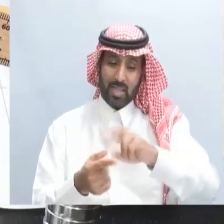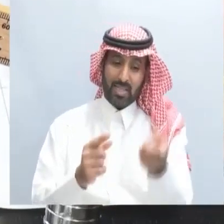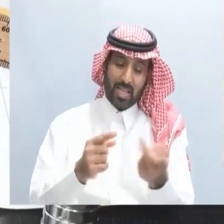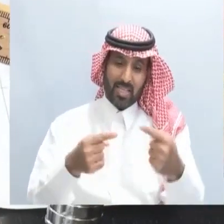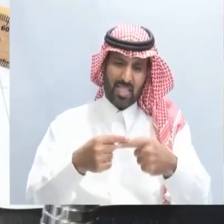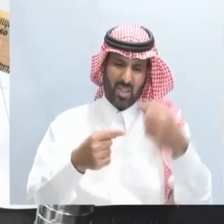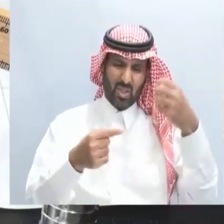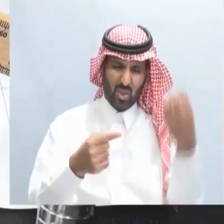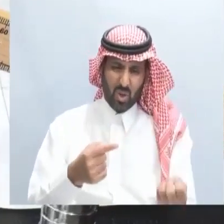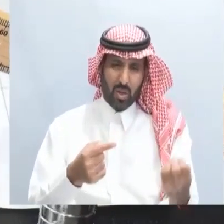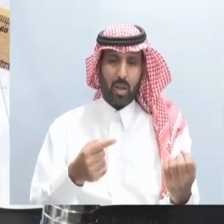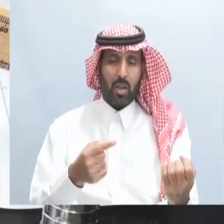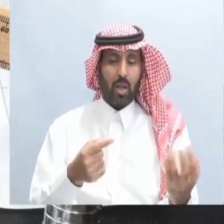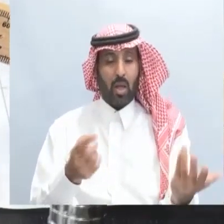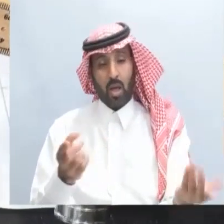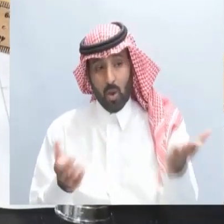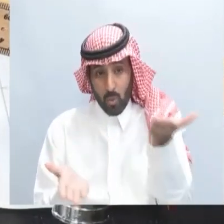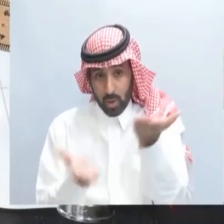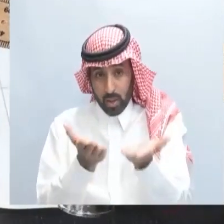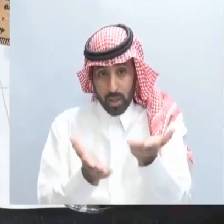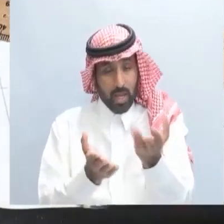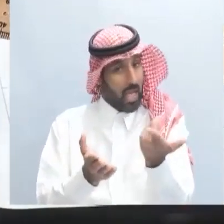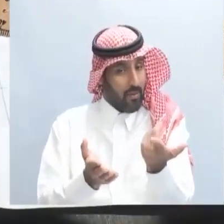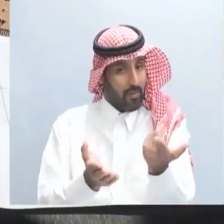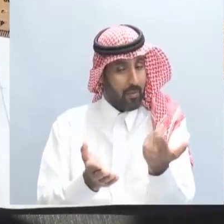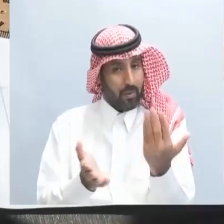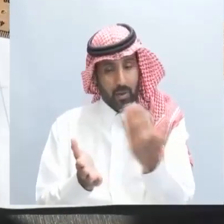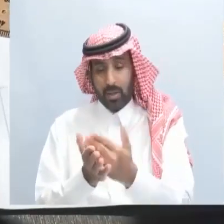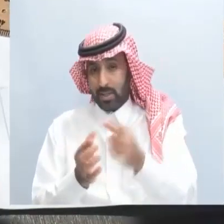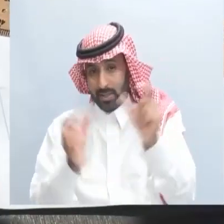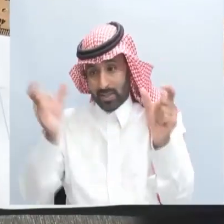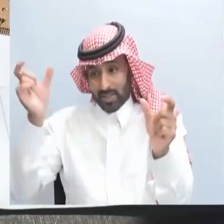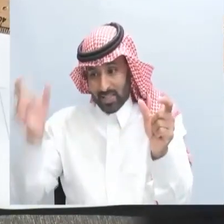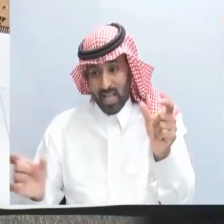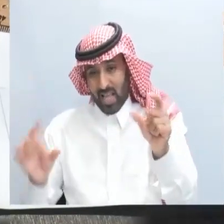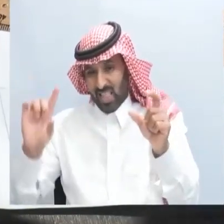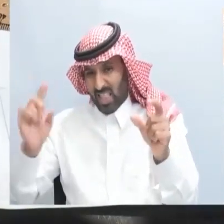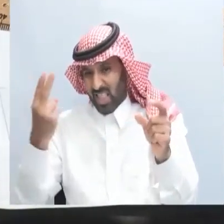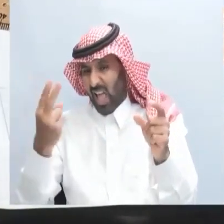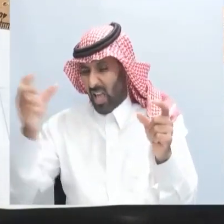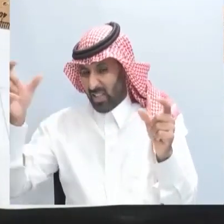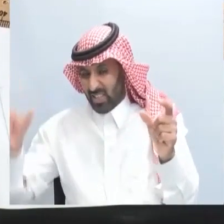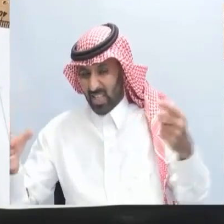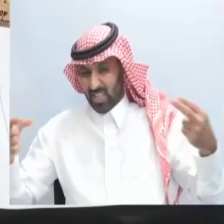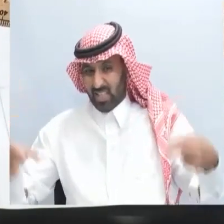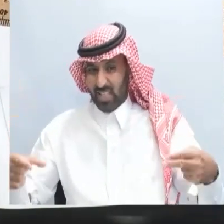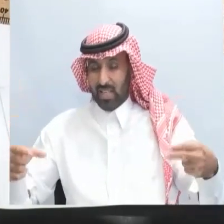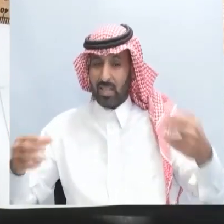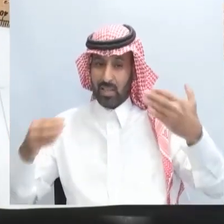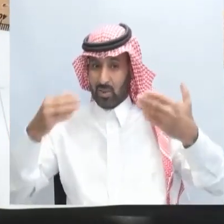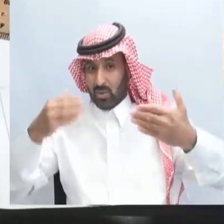الثقل نفسه اريد ان اوازن ماذا افعل اقوم بتعليق الثقل الاخر من الجهه الاخرى قد